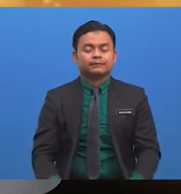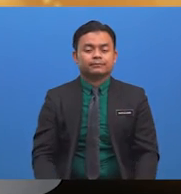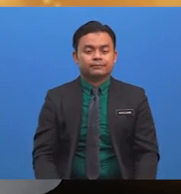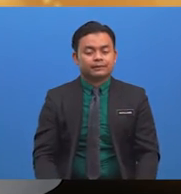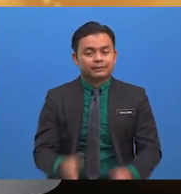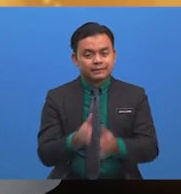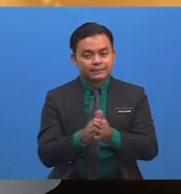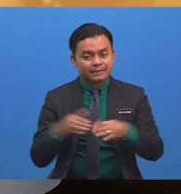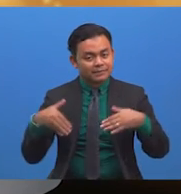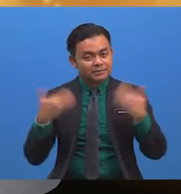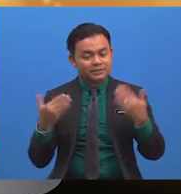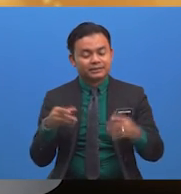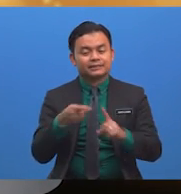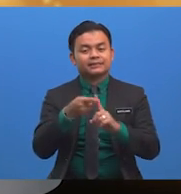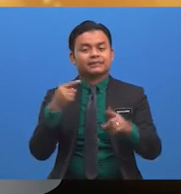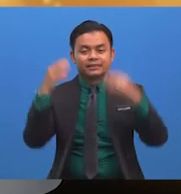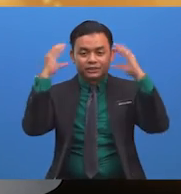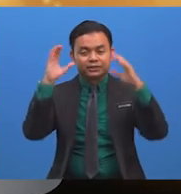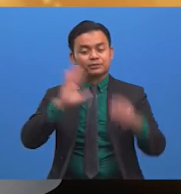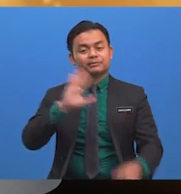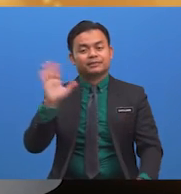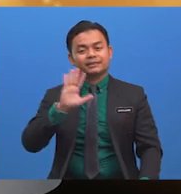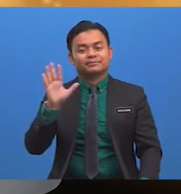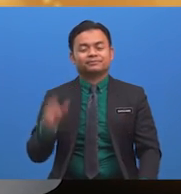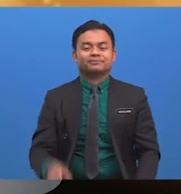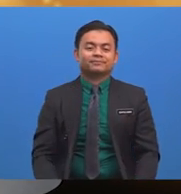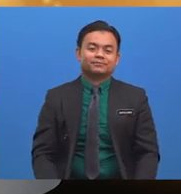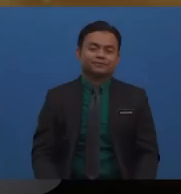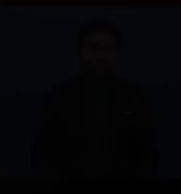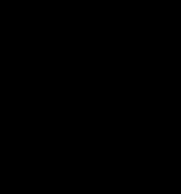kita berjumpa lagi. Salam ceria dari cikgu. Bye.